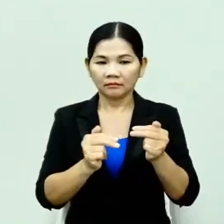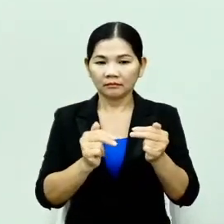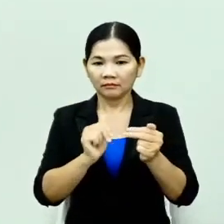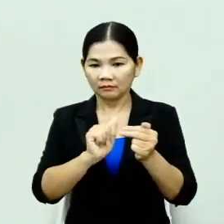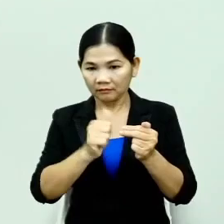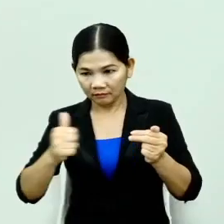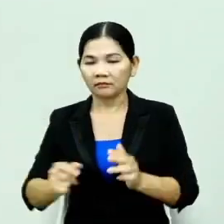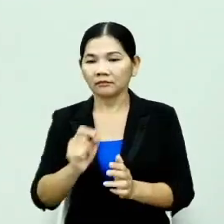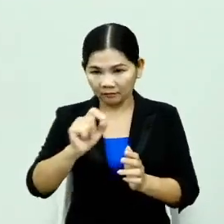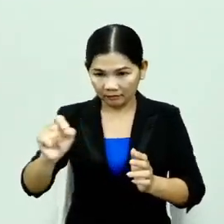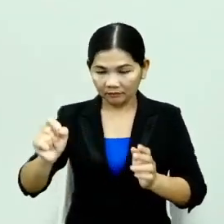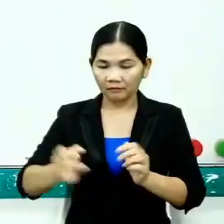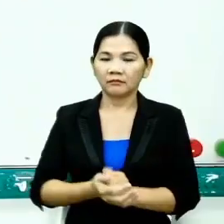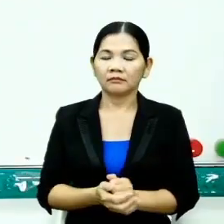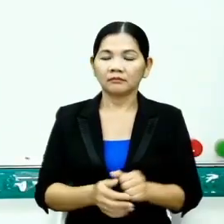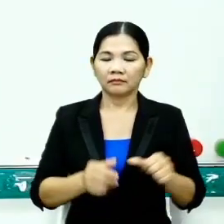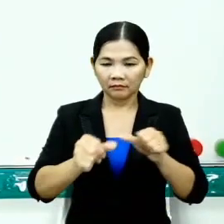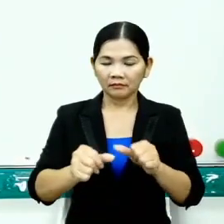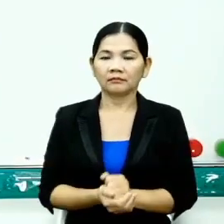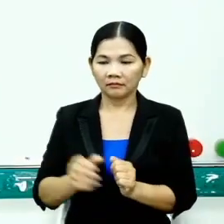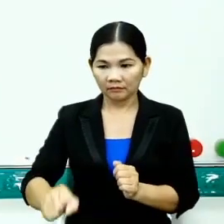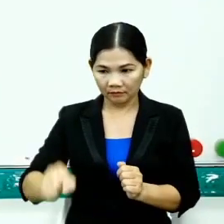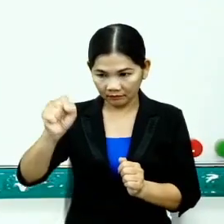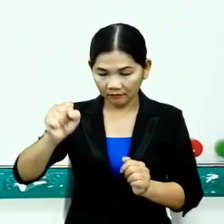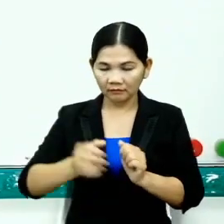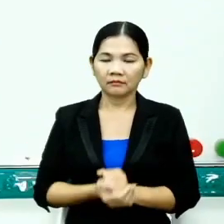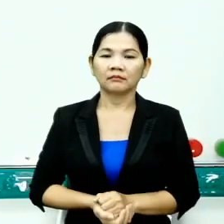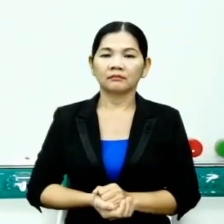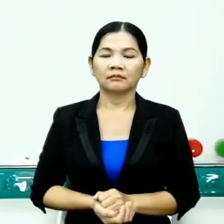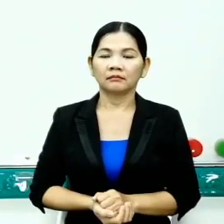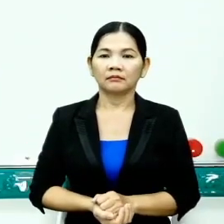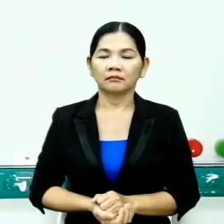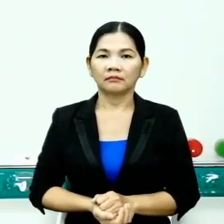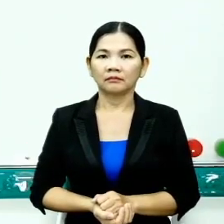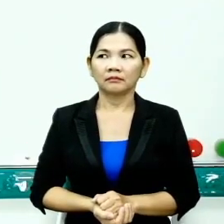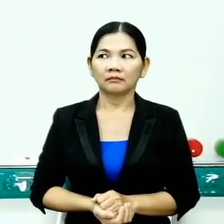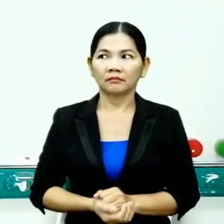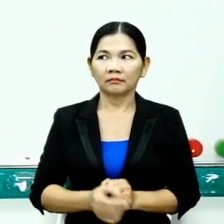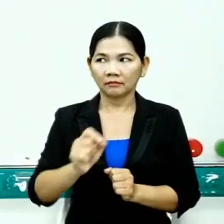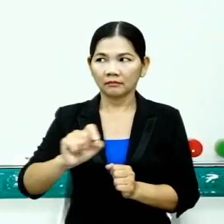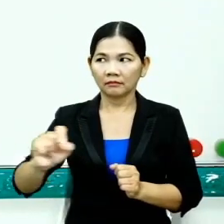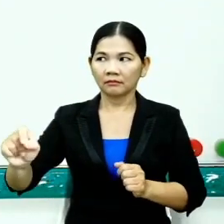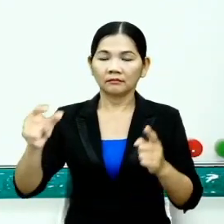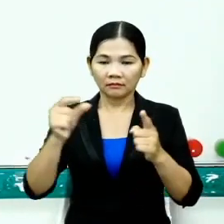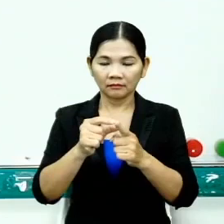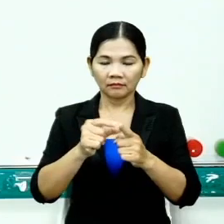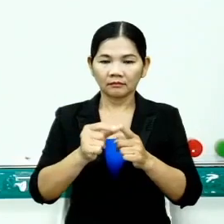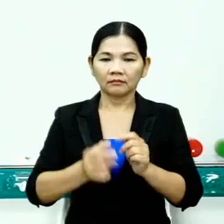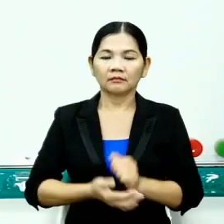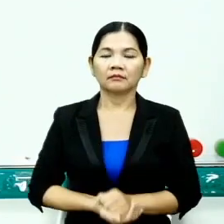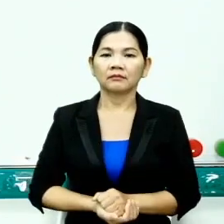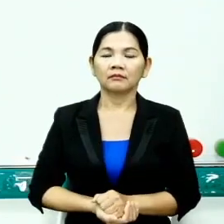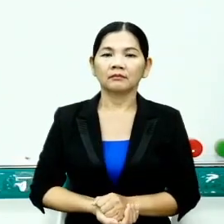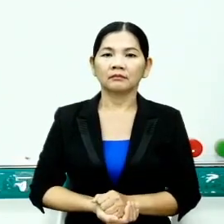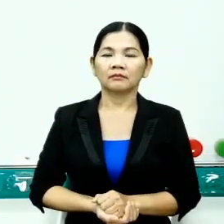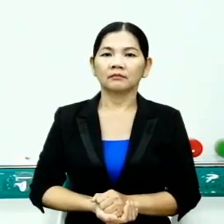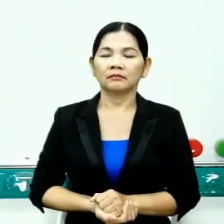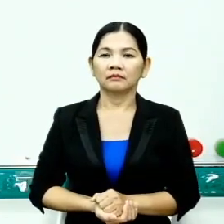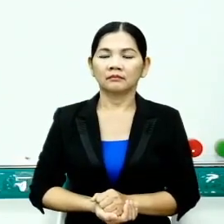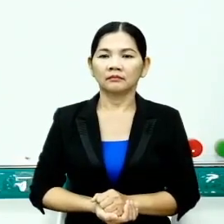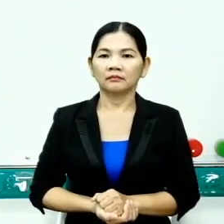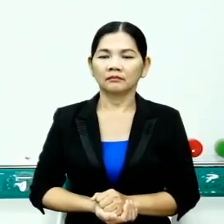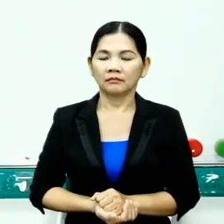ចាតោះបន្តទៅទៀតនេះកូនយកក្តារឈ្នួនរបស់កូនមកកូនត្រៀមសរសេរពាក្យត